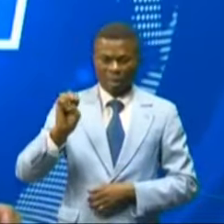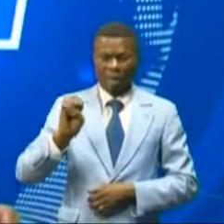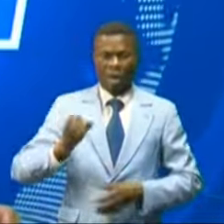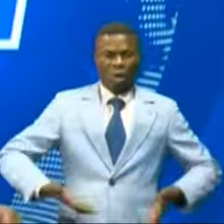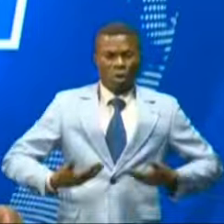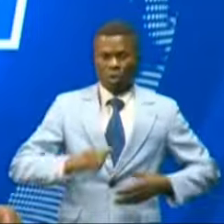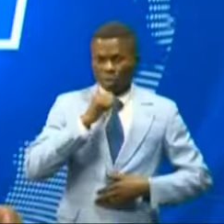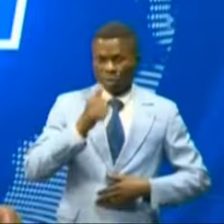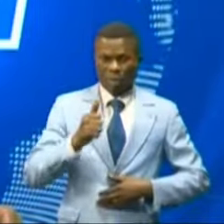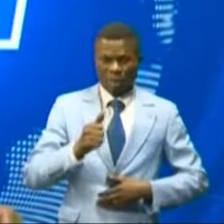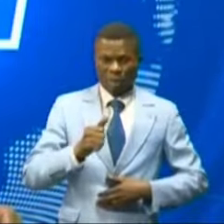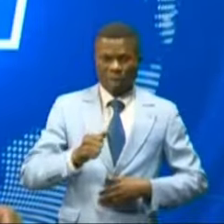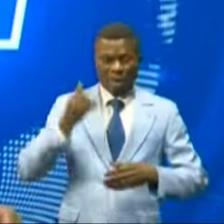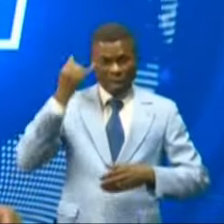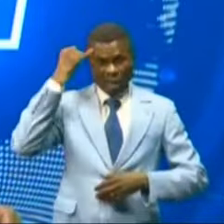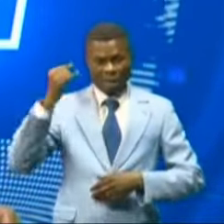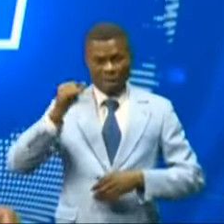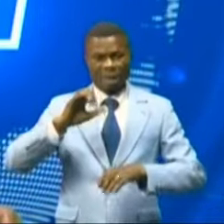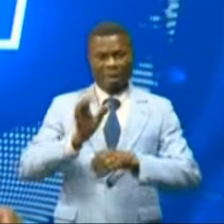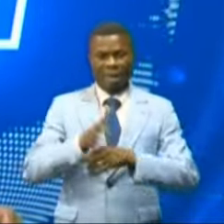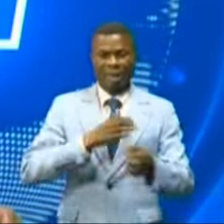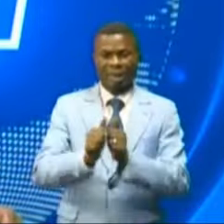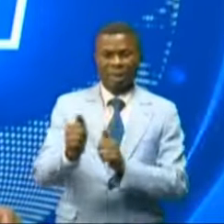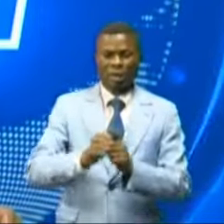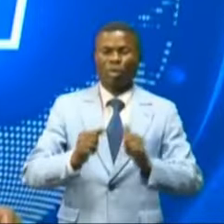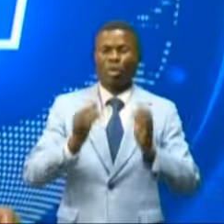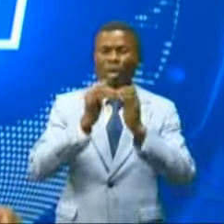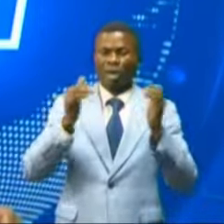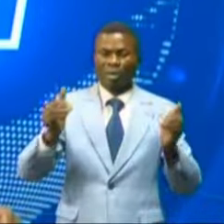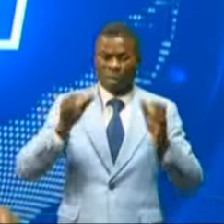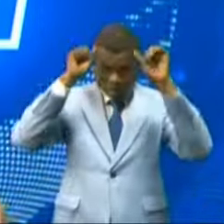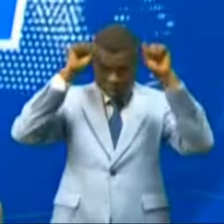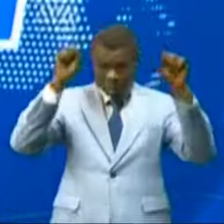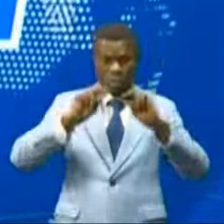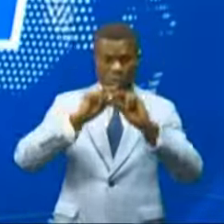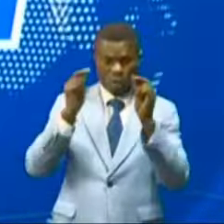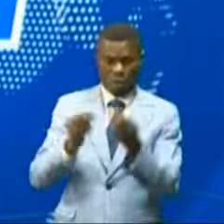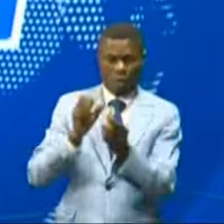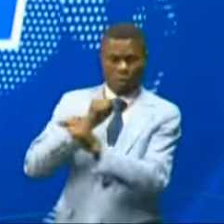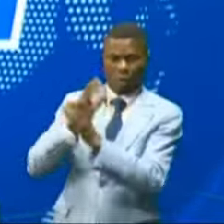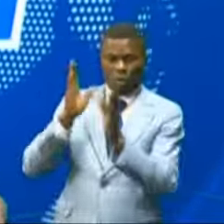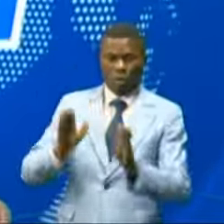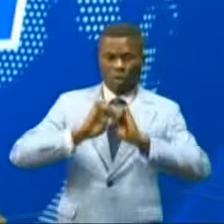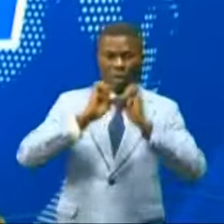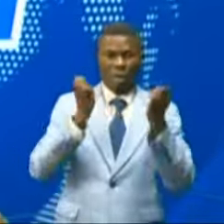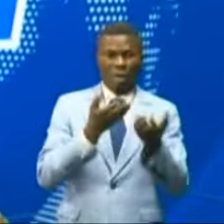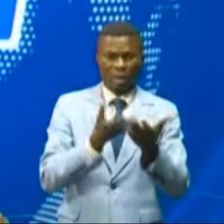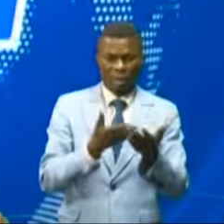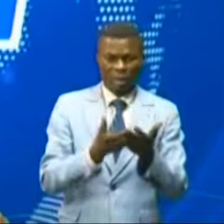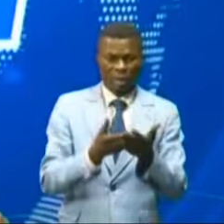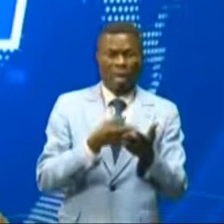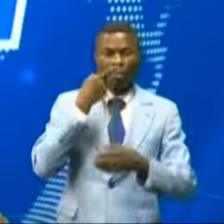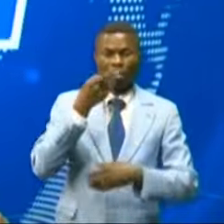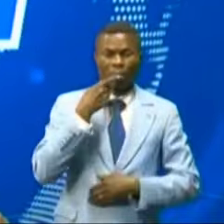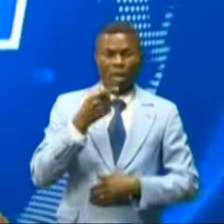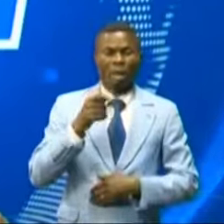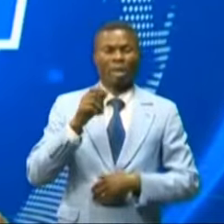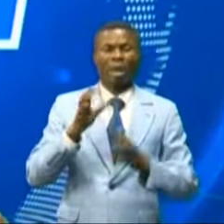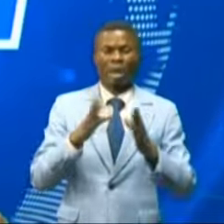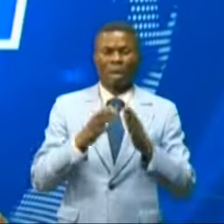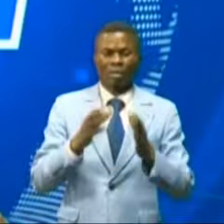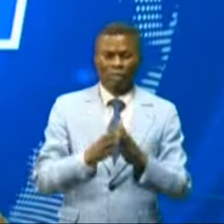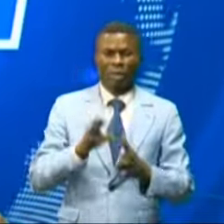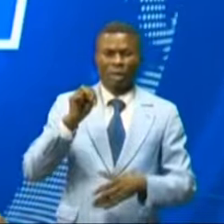tentative visant à troubler les climats de paix en son sein. Le président de la délégation syndicale de cette entreprise s'est exprimé au micro de